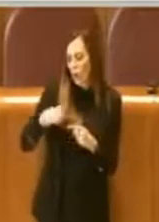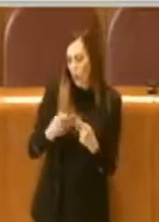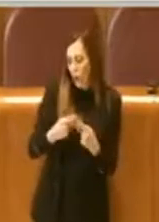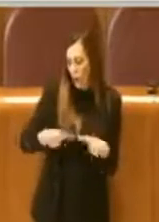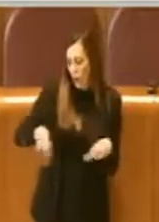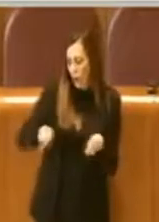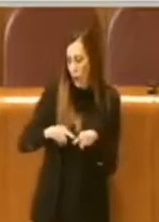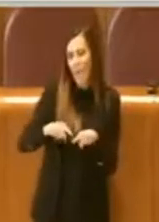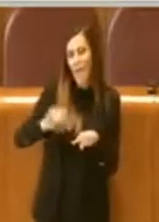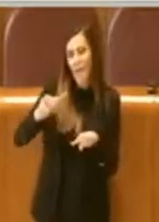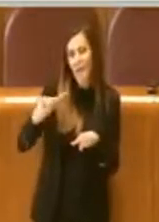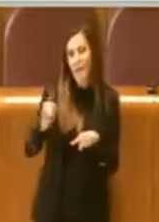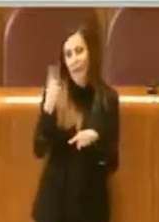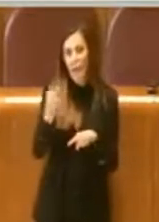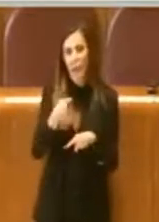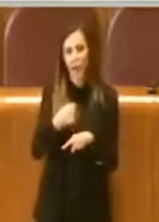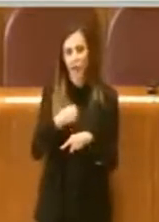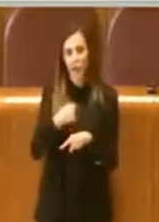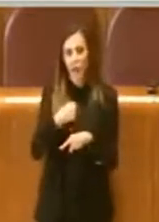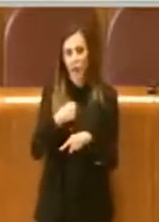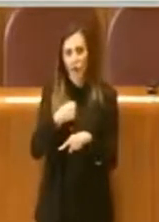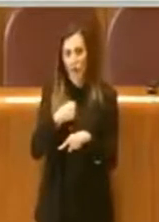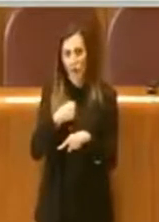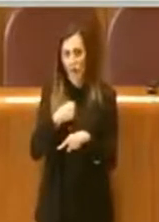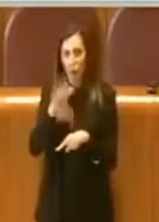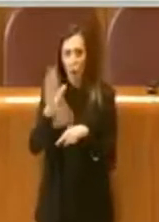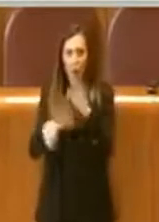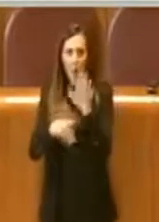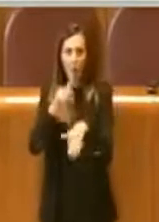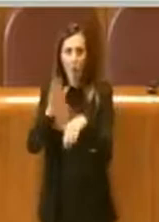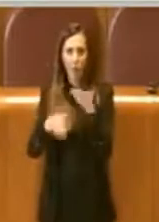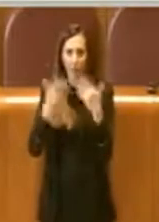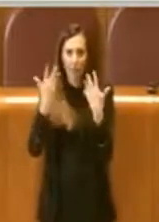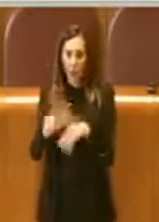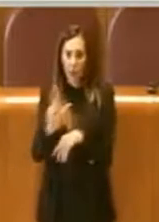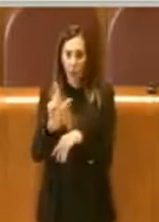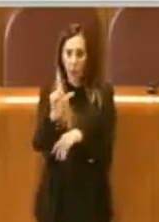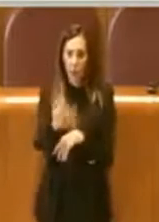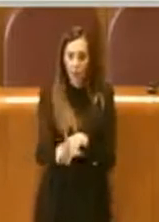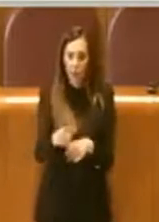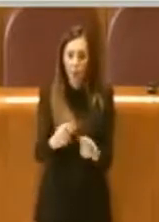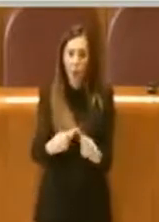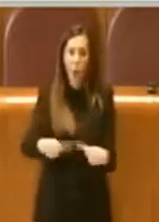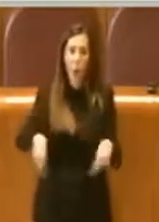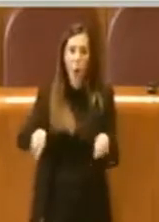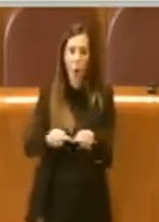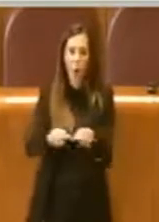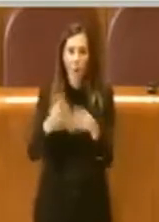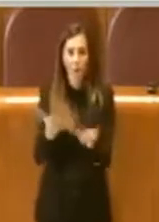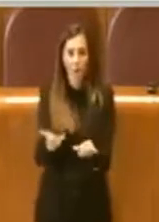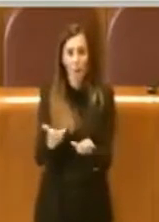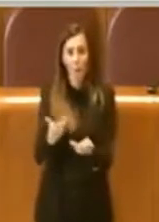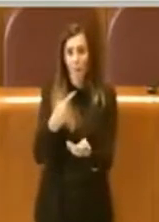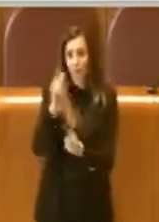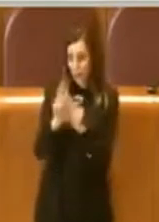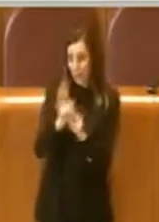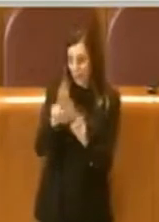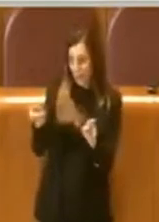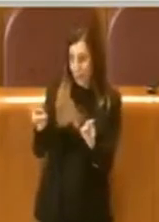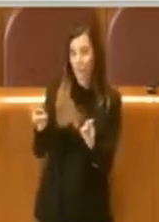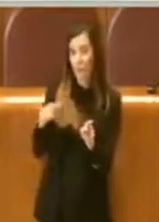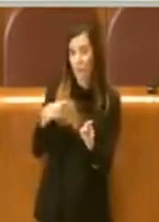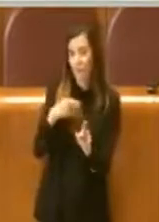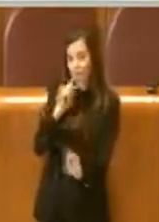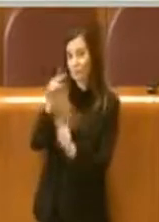straordinario, io abbia convocato una commissione lunedì. E a queste persone rispondo proprio per